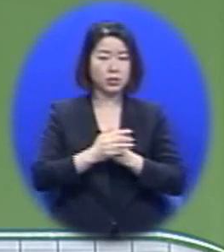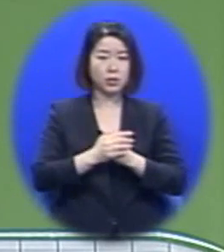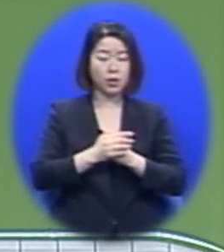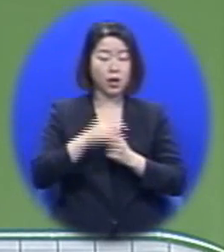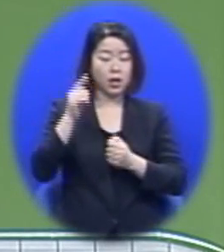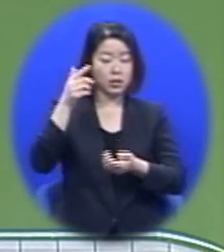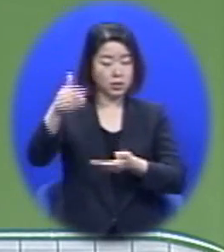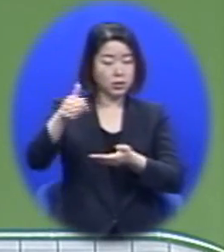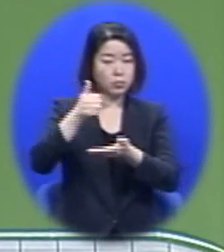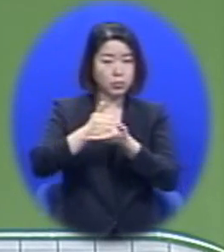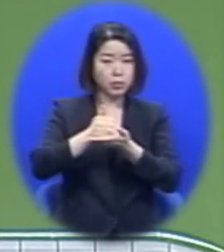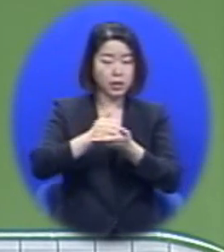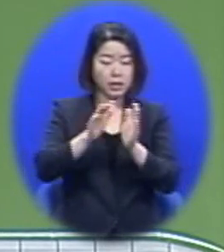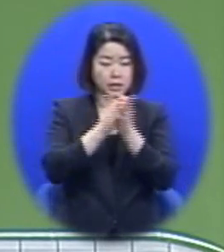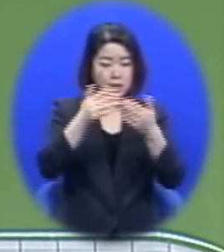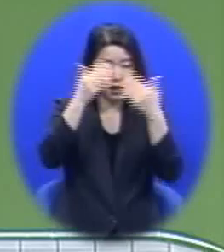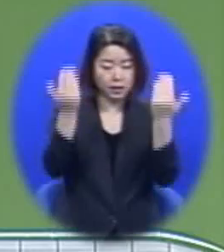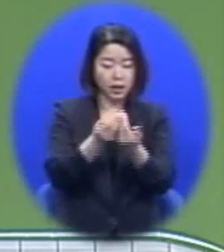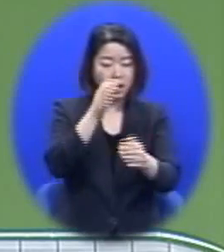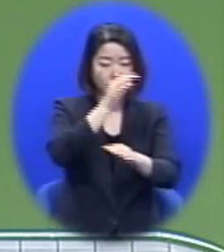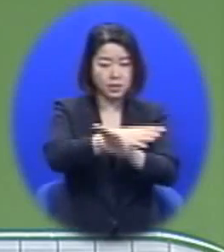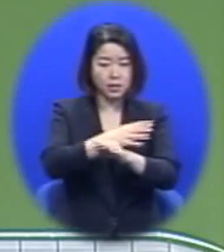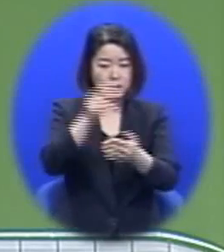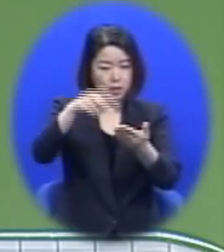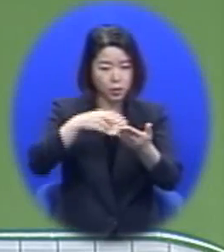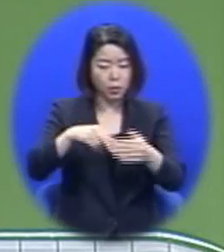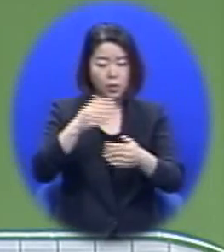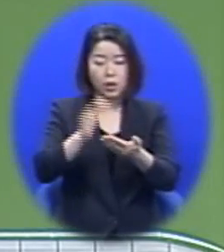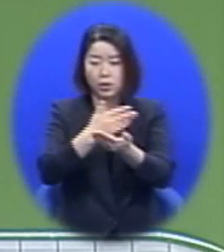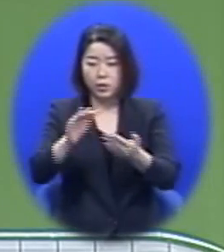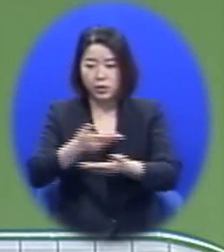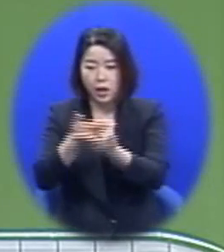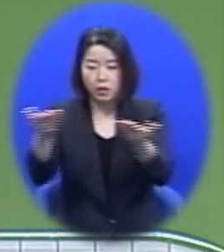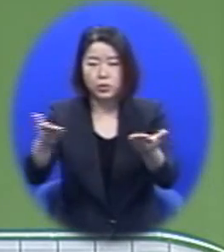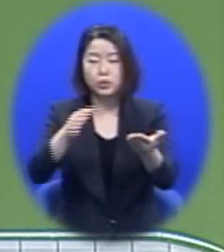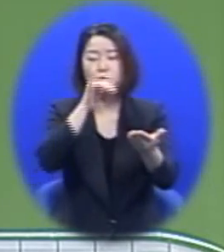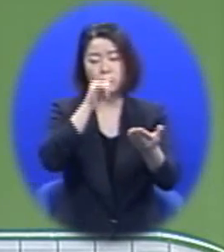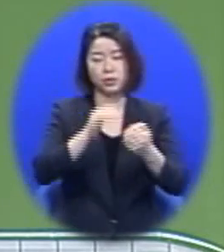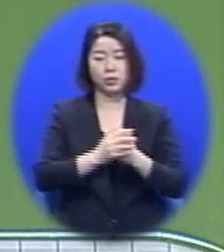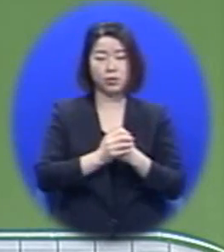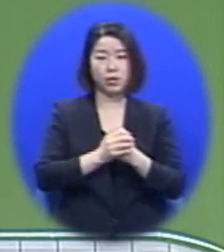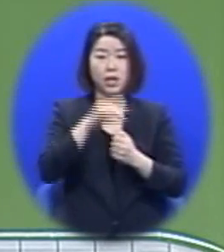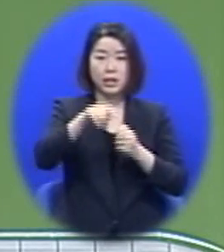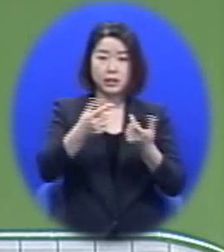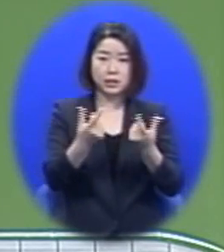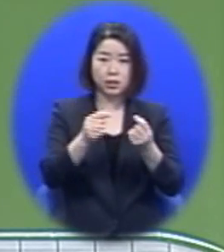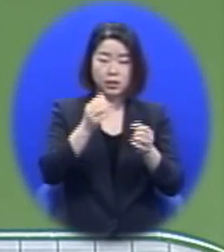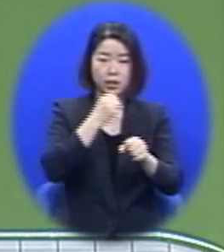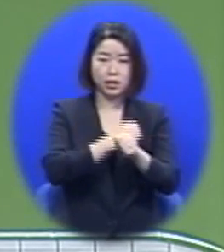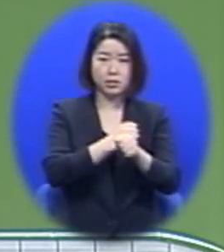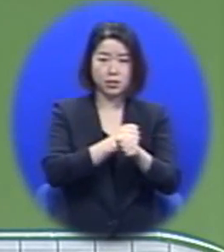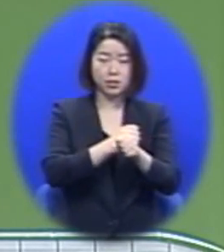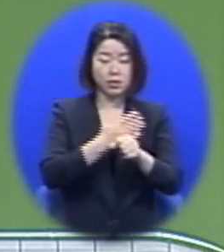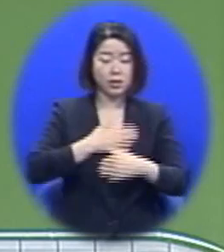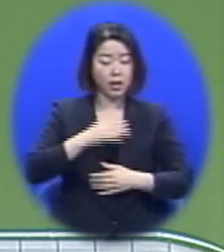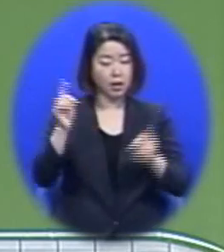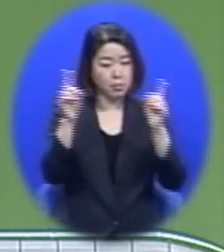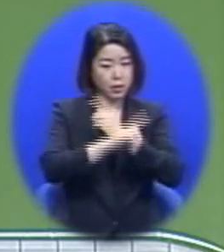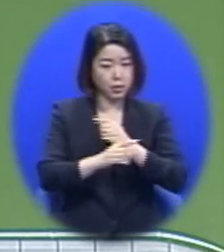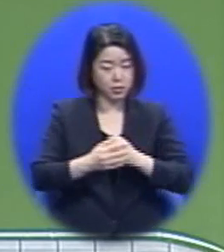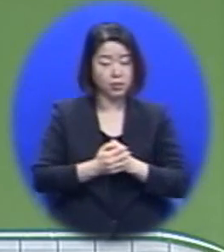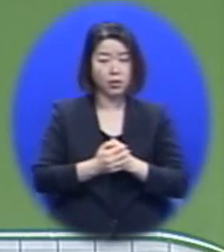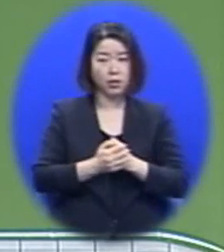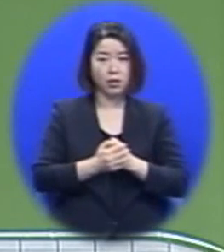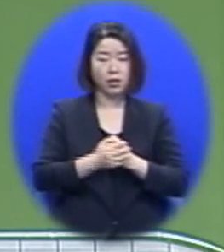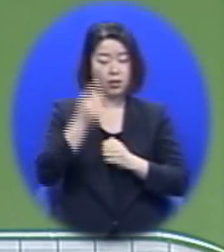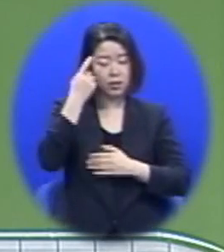사서 읽었고 주변에 나눠주기까지 했다. 그렇게 해서 내가 바뀌었을까? 너무